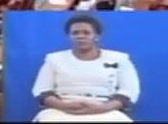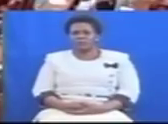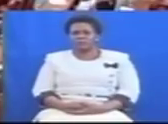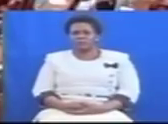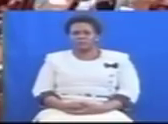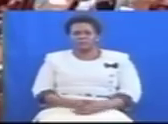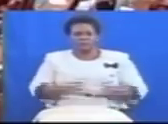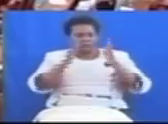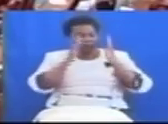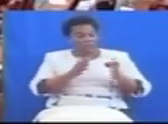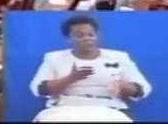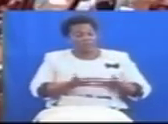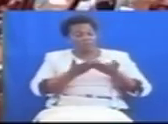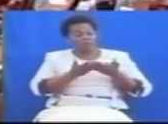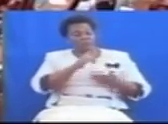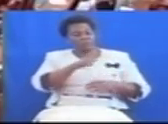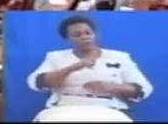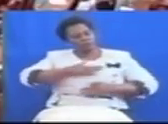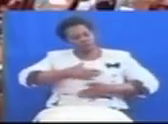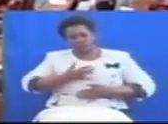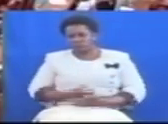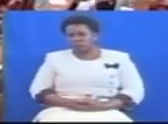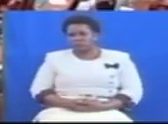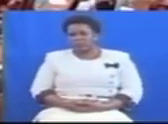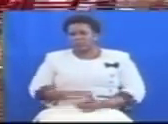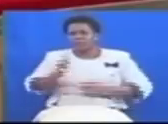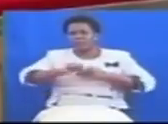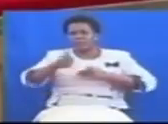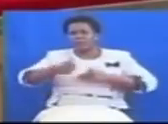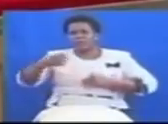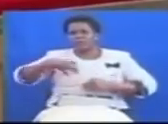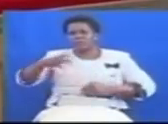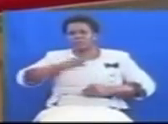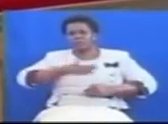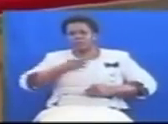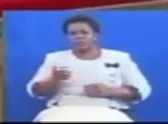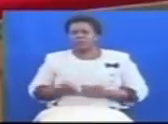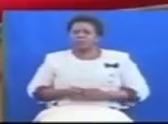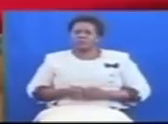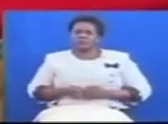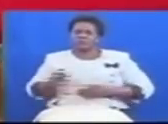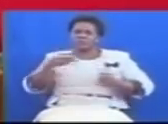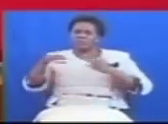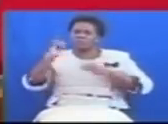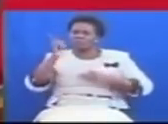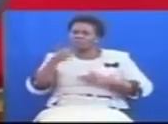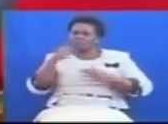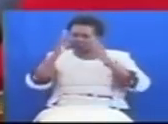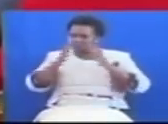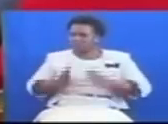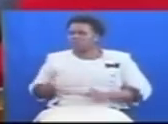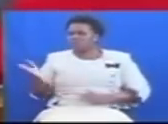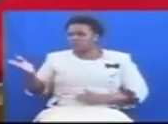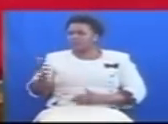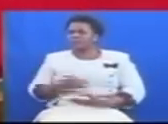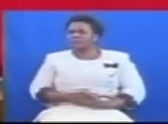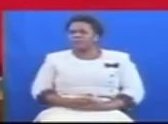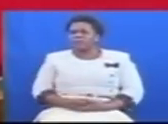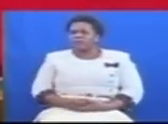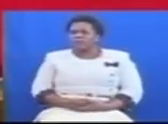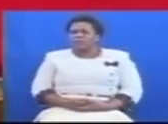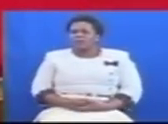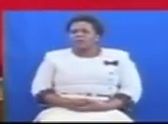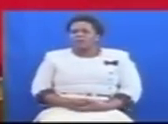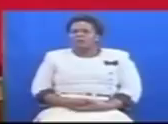Mheshimiwa Naibu Spika, nakushukuru. Mheshimiwa Naibu Spika, kwa niaba ya Mheshimiwa Waziri wa Nchi, Ofisi ya Rais TAMISEMI, naomba nimjibu Mheshimiwa Mariam Kisangi, mbunge